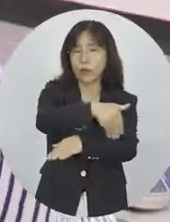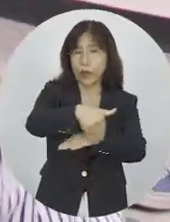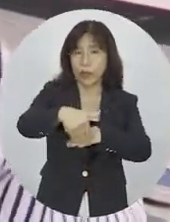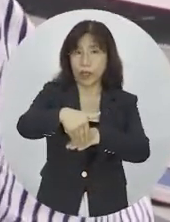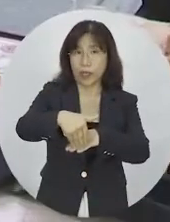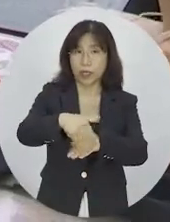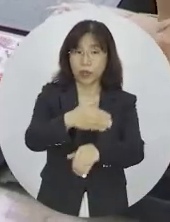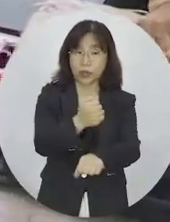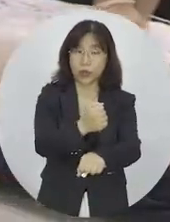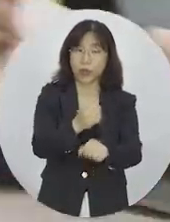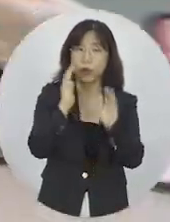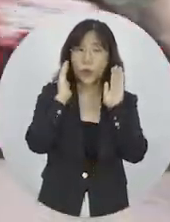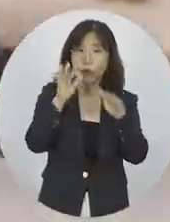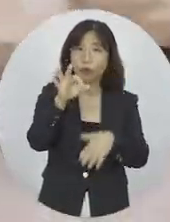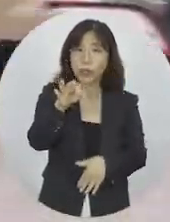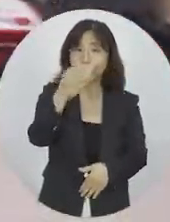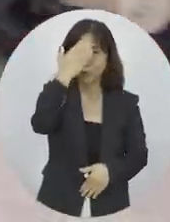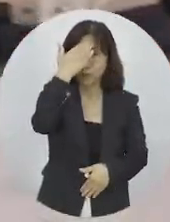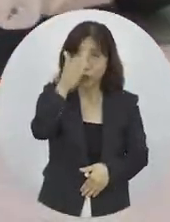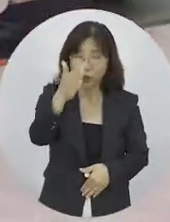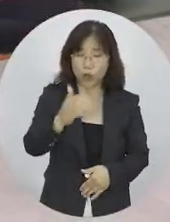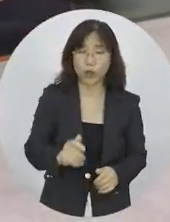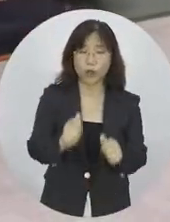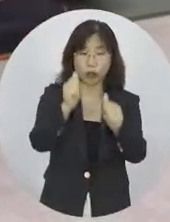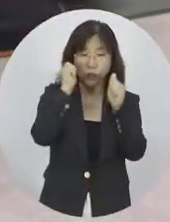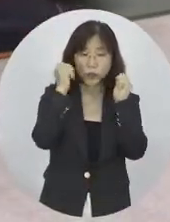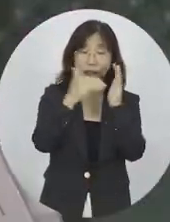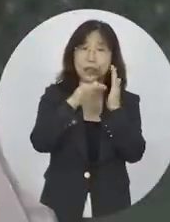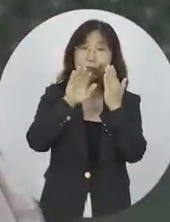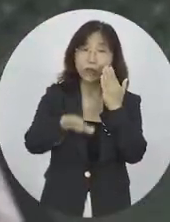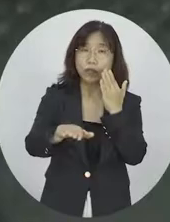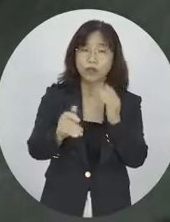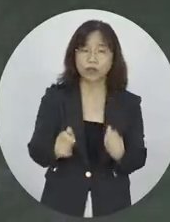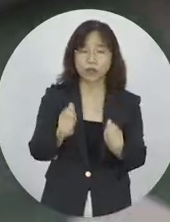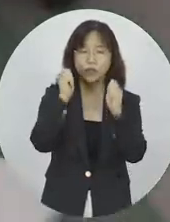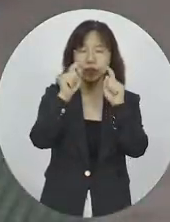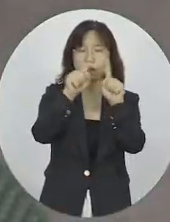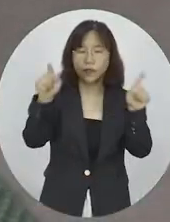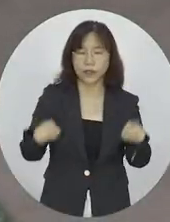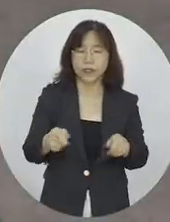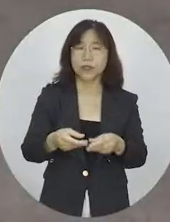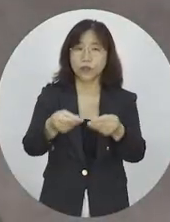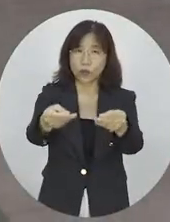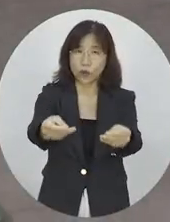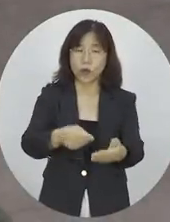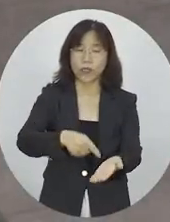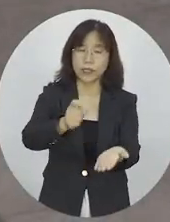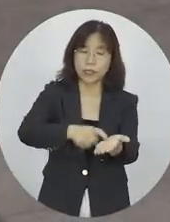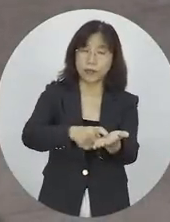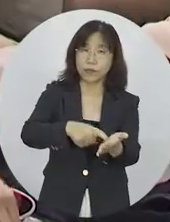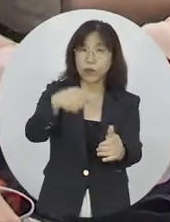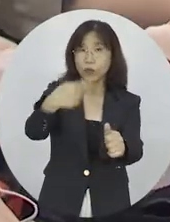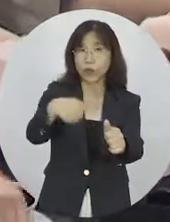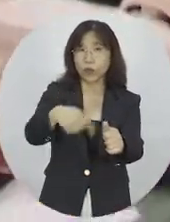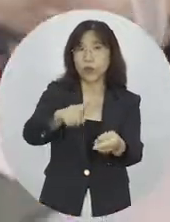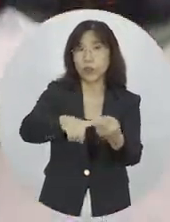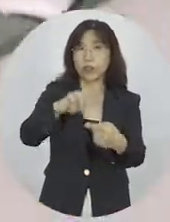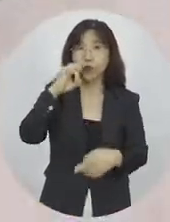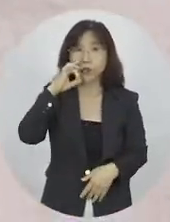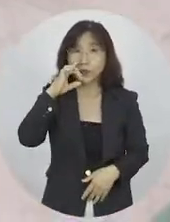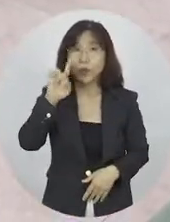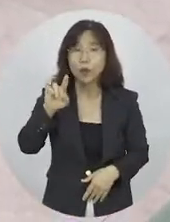진행될 예정입니다. 비용은 무료이며 교육 이수 후 심폐소생술 교육 수료증이 발급됩니다.